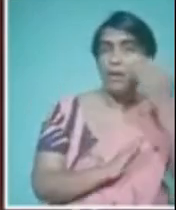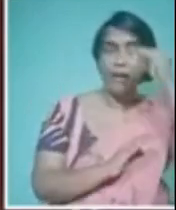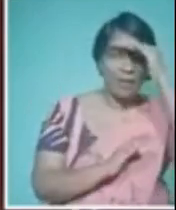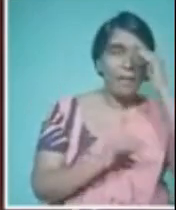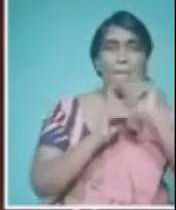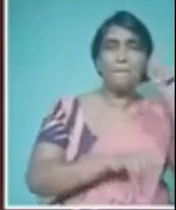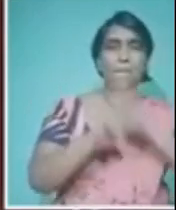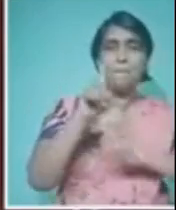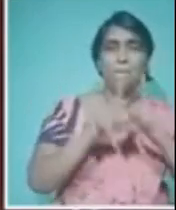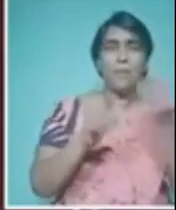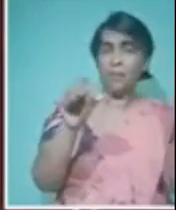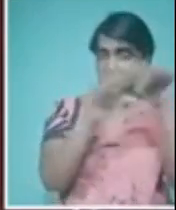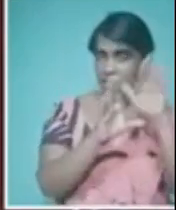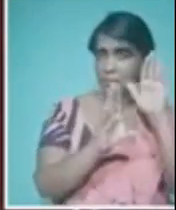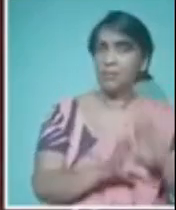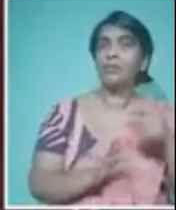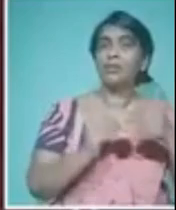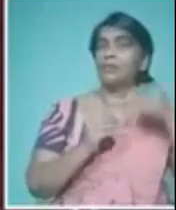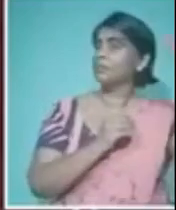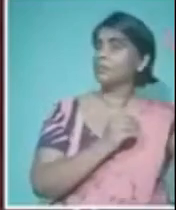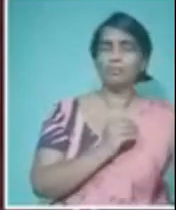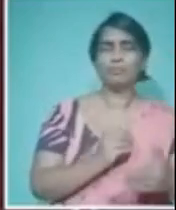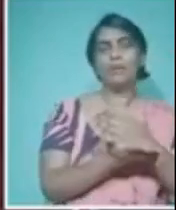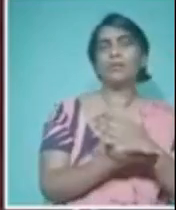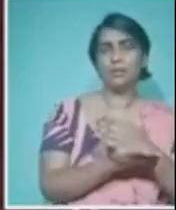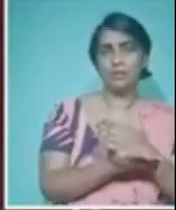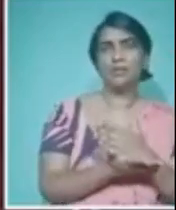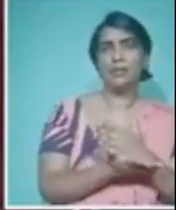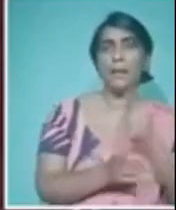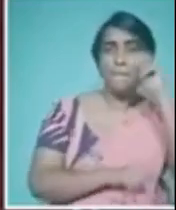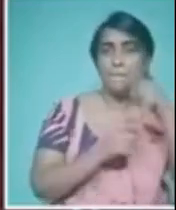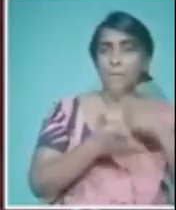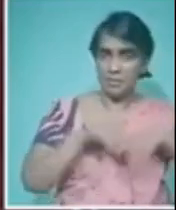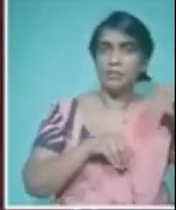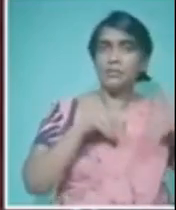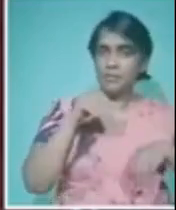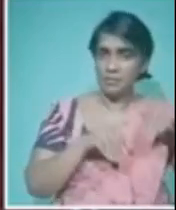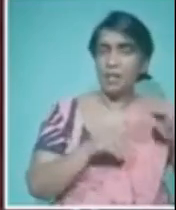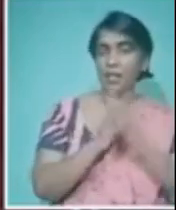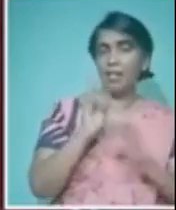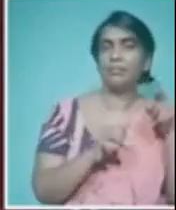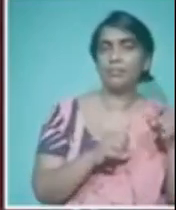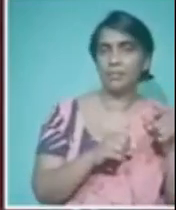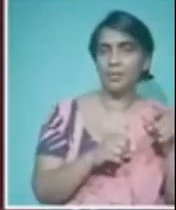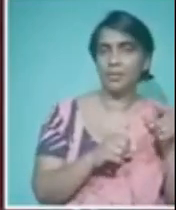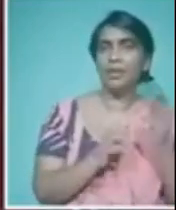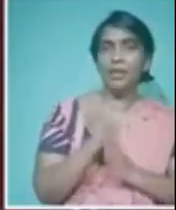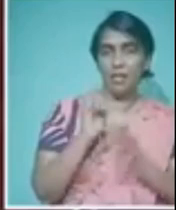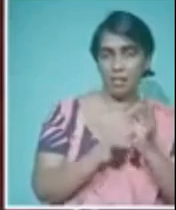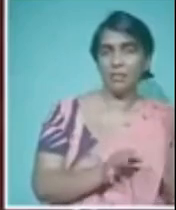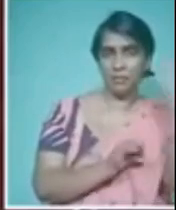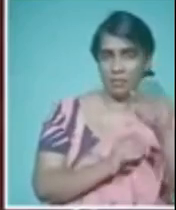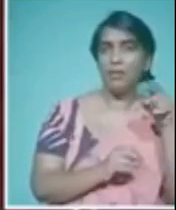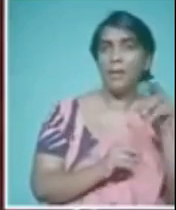මේ පාර්ලිමේන්තුවට එහෙම මෙතනින් එහාට වලකින්න ඕනේ. මිනිසුන්ගේ ඡන්දෙන් තමයි අමාත්‍යවරුපත් වෙන්නේ. මන්ත්‍රීවරුපත්